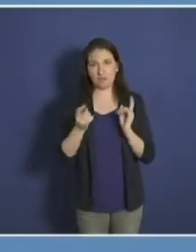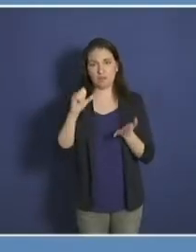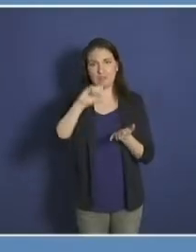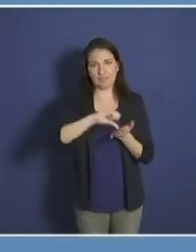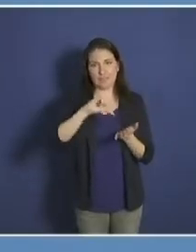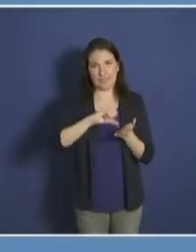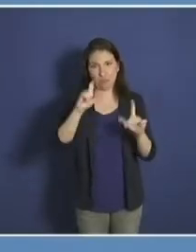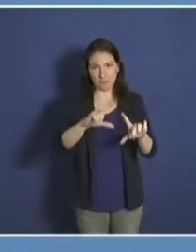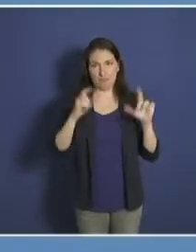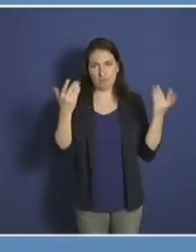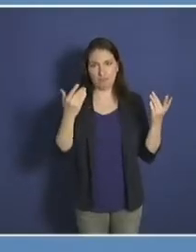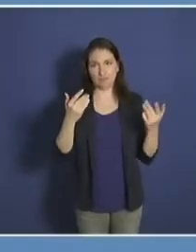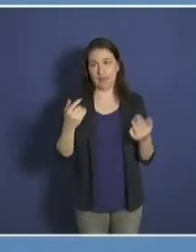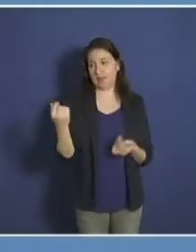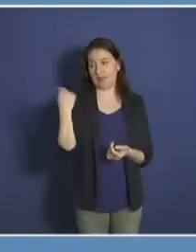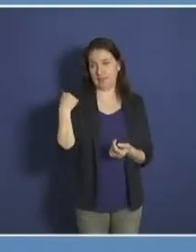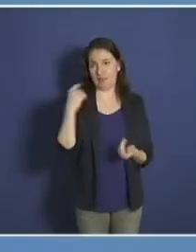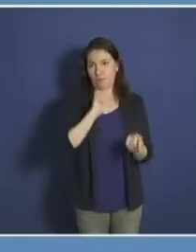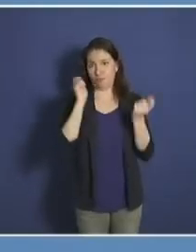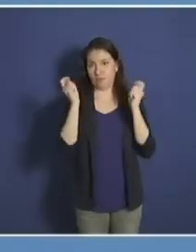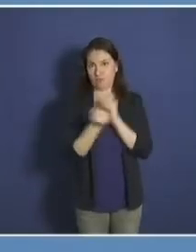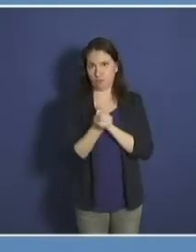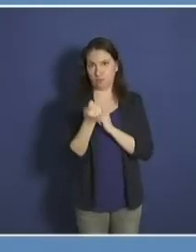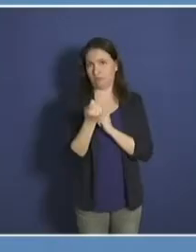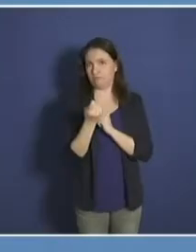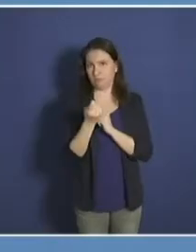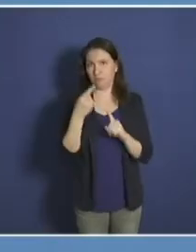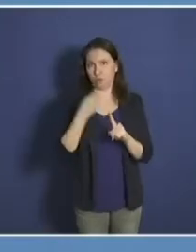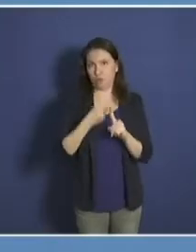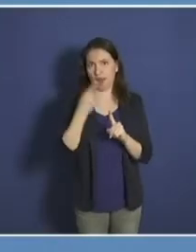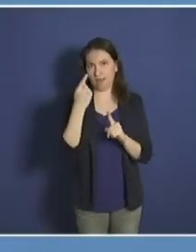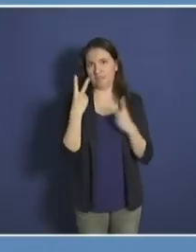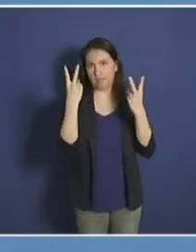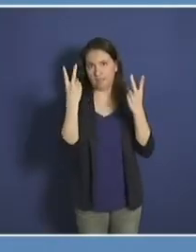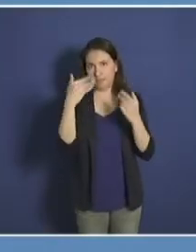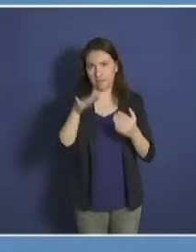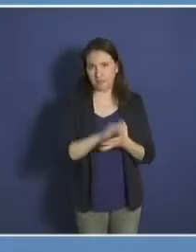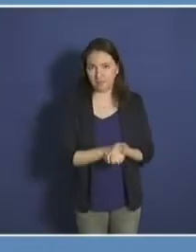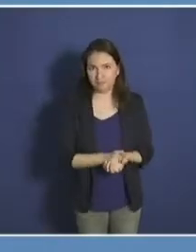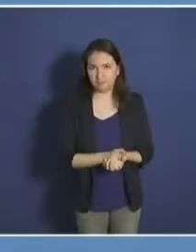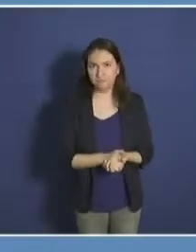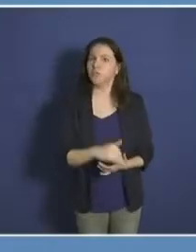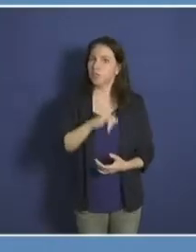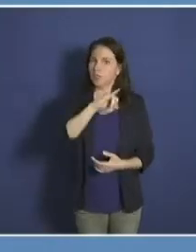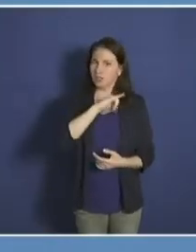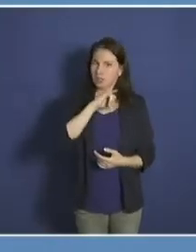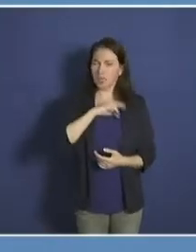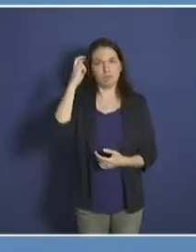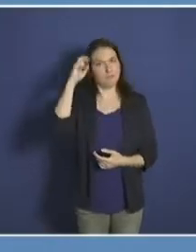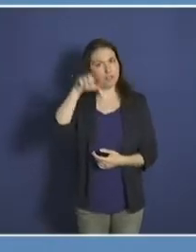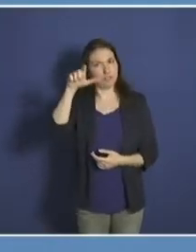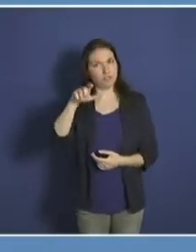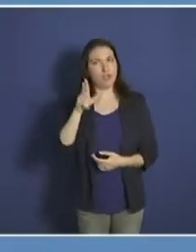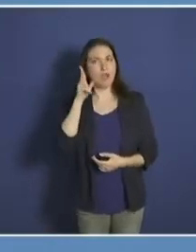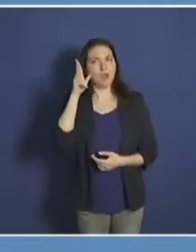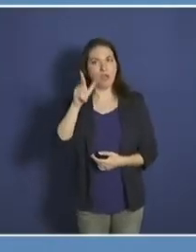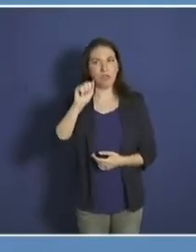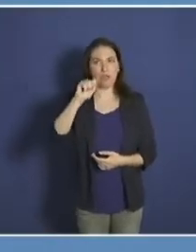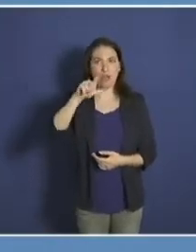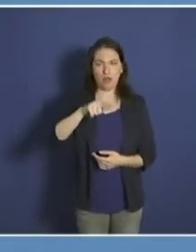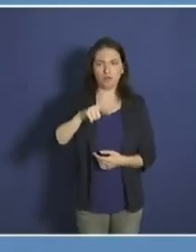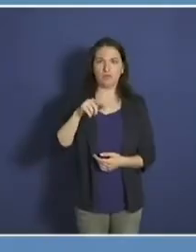Mutation im Zentrum. Und da hatten wir sehr interessante Wissenschaftler, den Herrn Altweiler, der